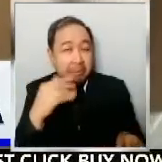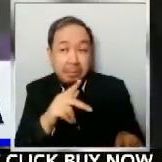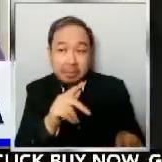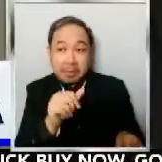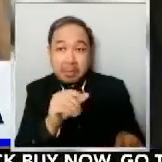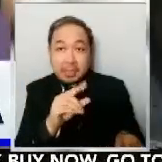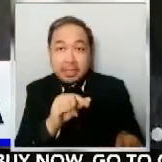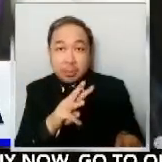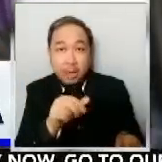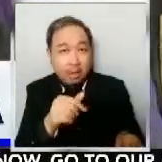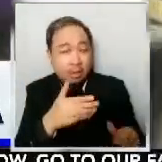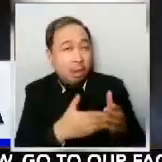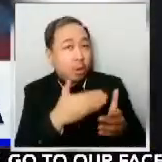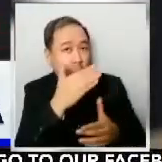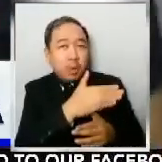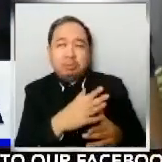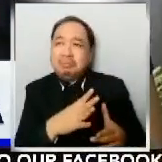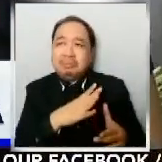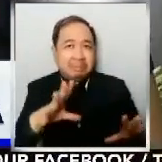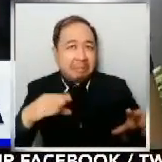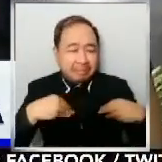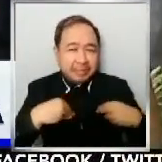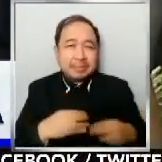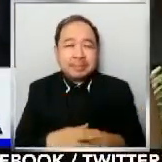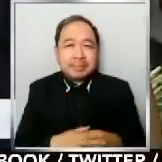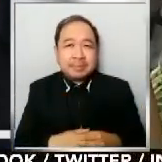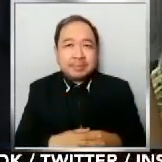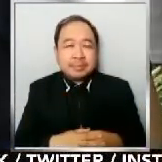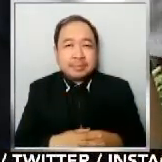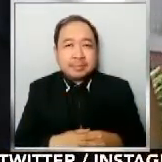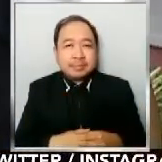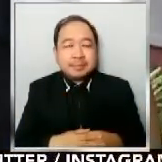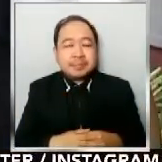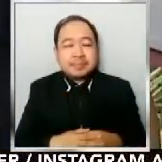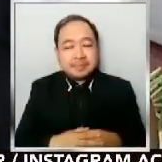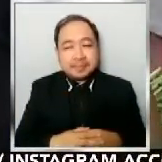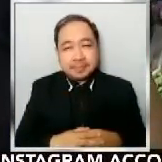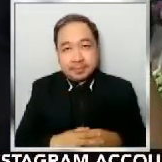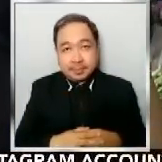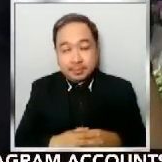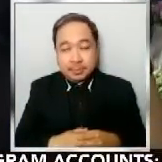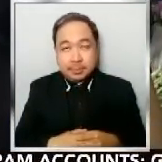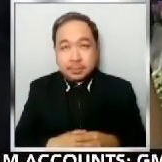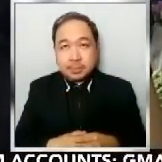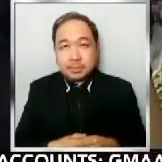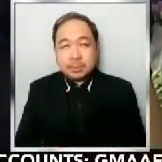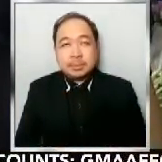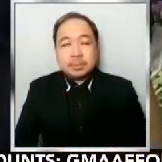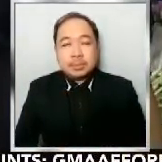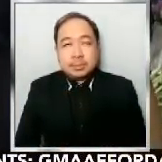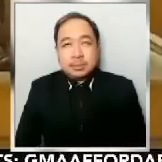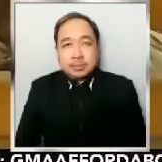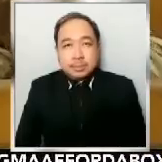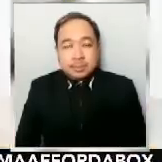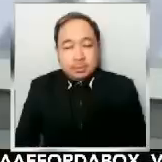mahal. Ay, banda dyan doon. Para sa GMA Integrated News, Lay Alviz, Nakatutok, 24